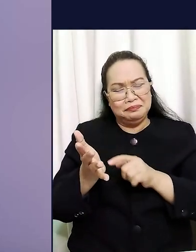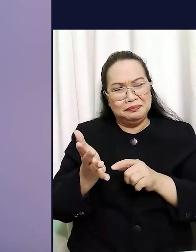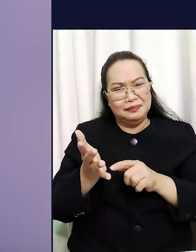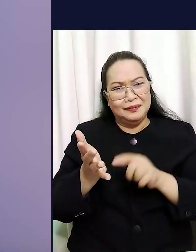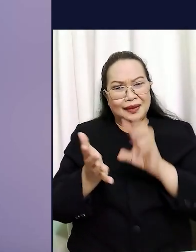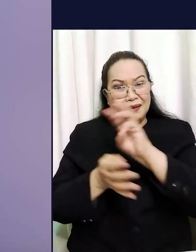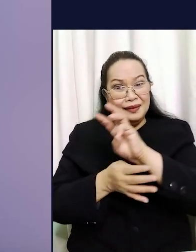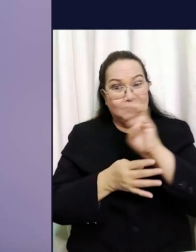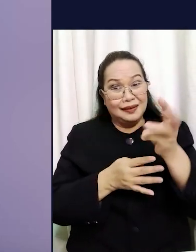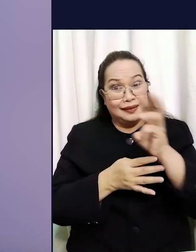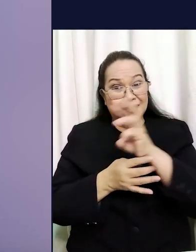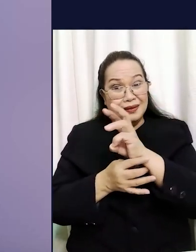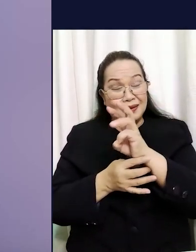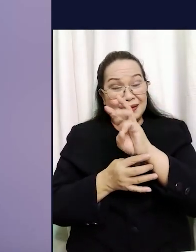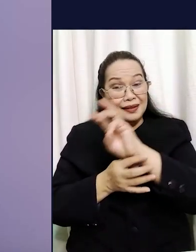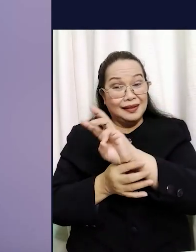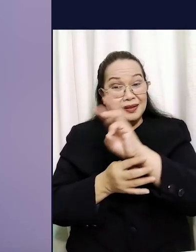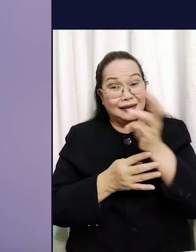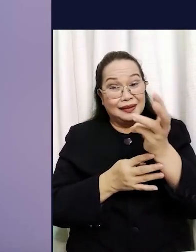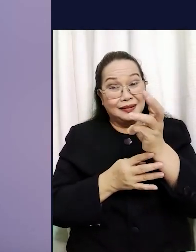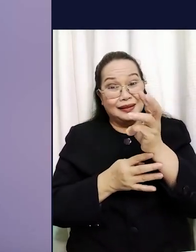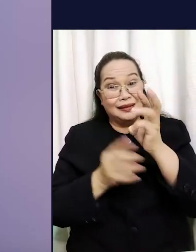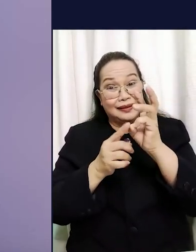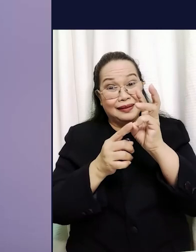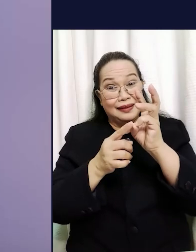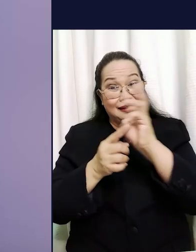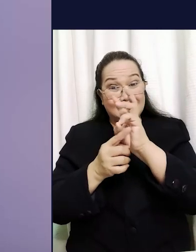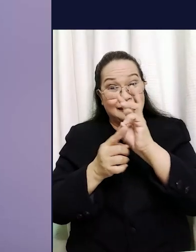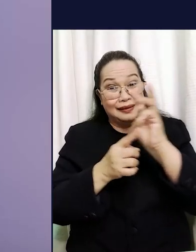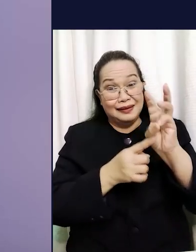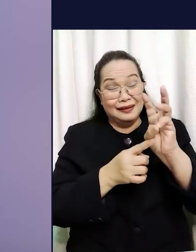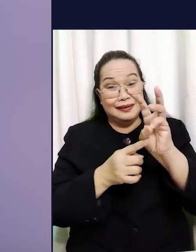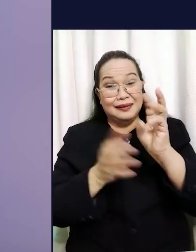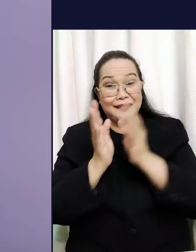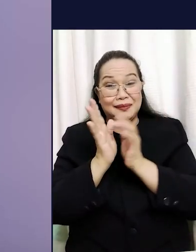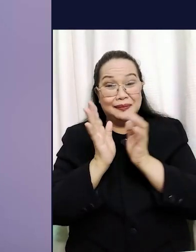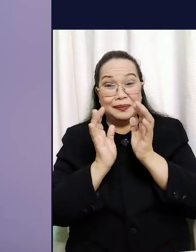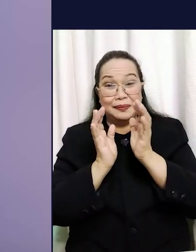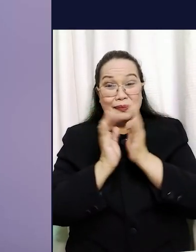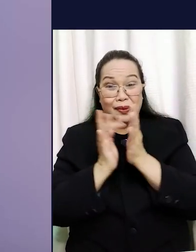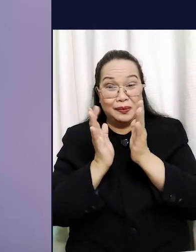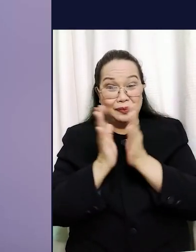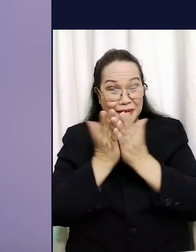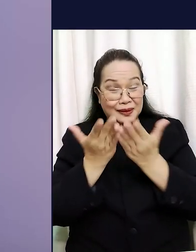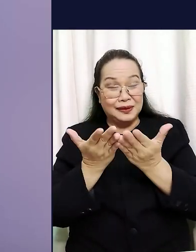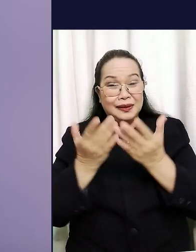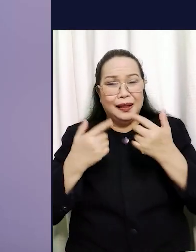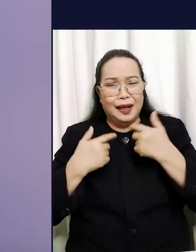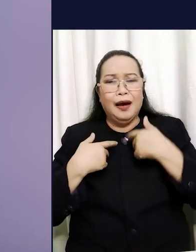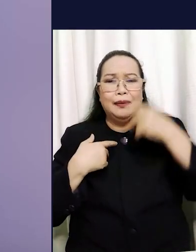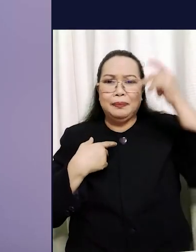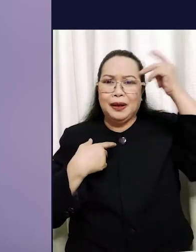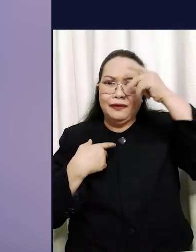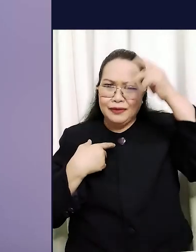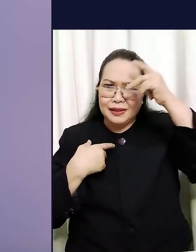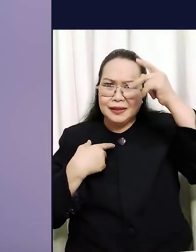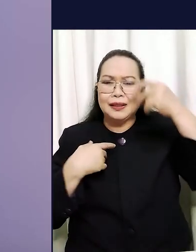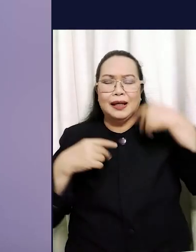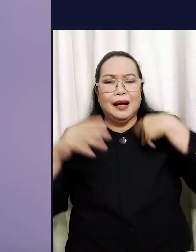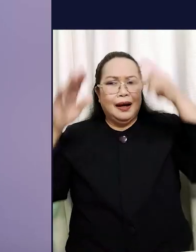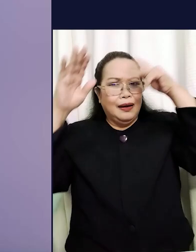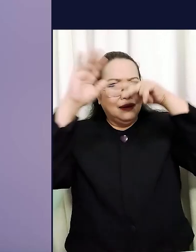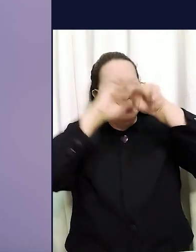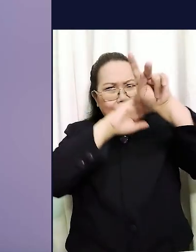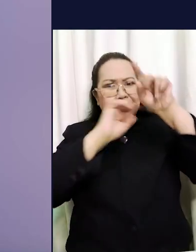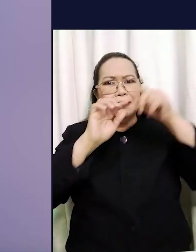canon of Scripture. Dahil ang canon po, nabuo na yung banal na kasulatan eh. Yung 66 books, nabuo na. Tapos na. But there is still